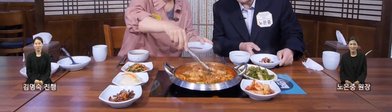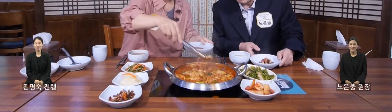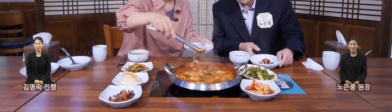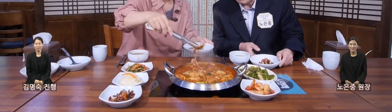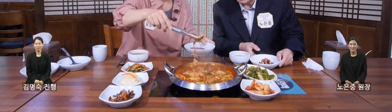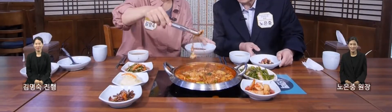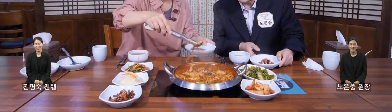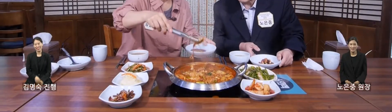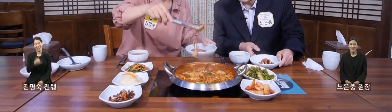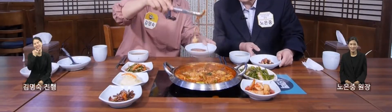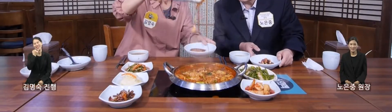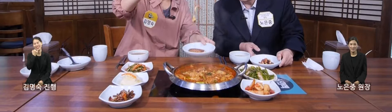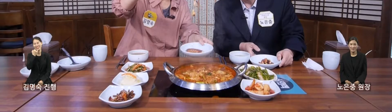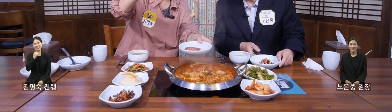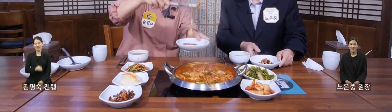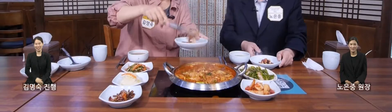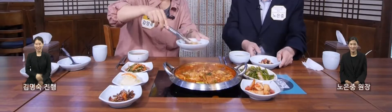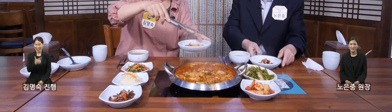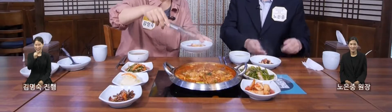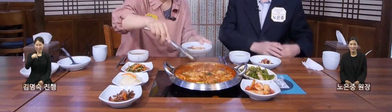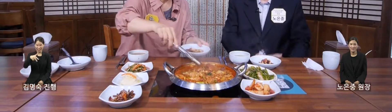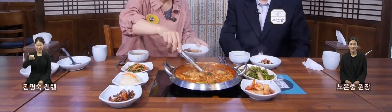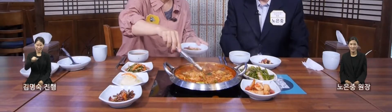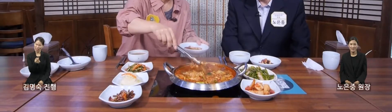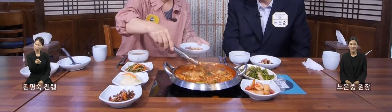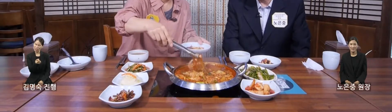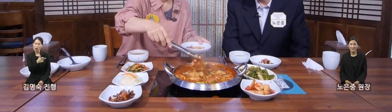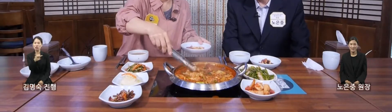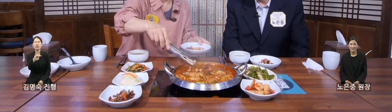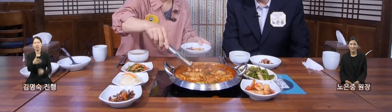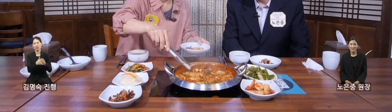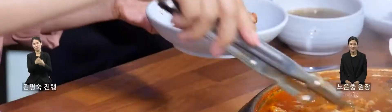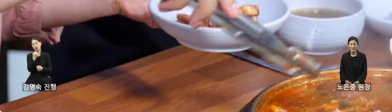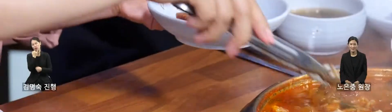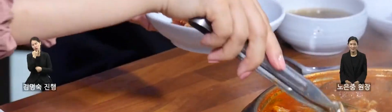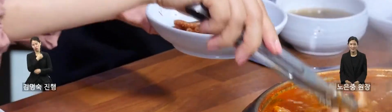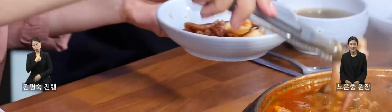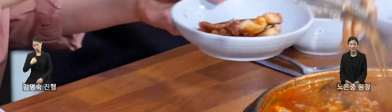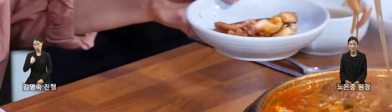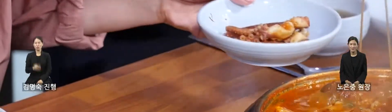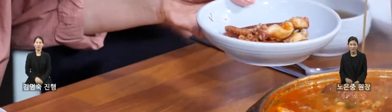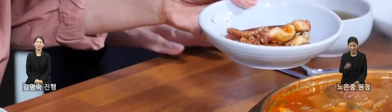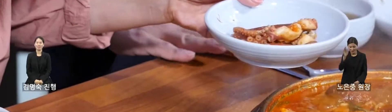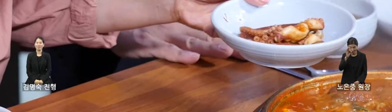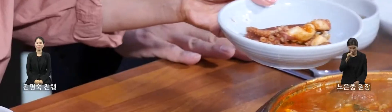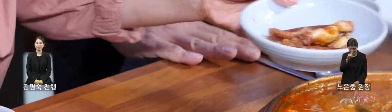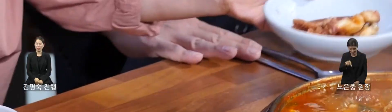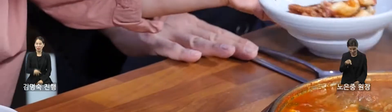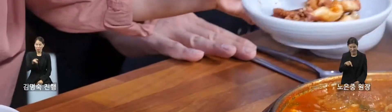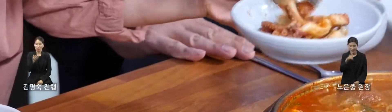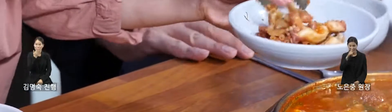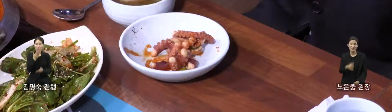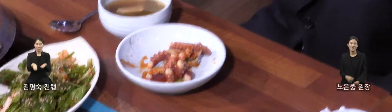좀 해드릴까요? 아유, 아닙니다. 이게 낙지가 아주 작은 낙지가 아니어서. 네. 네. 찾아보니까 많이 있네요. 맛을 네. 예, 보세요.